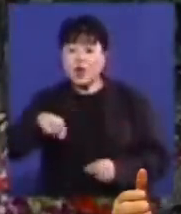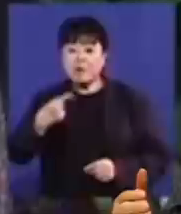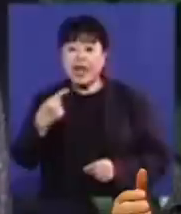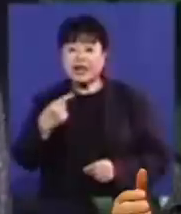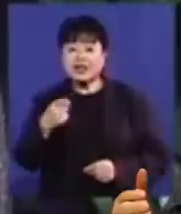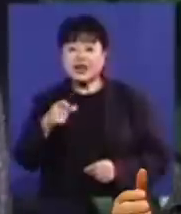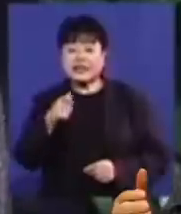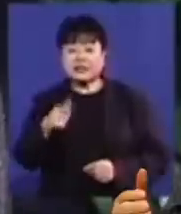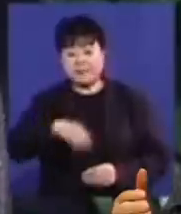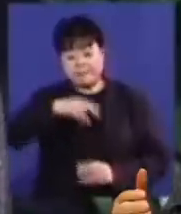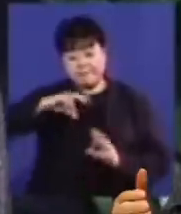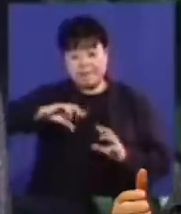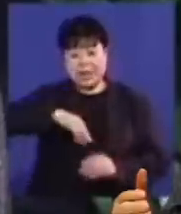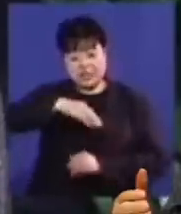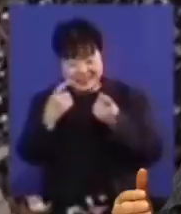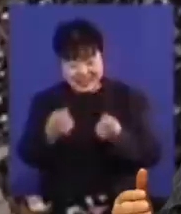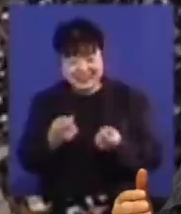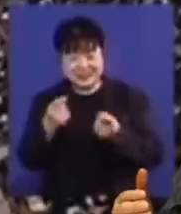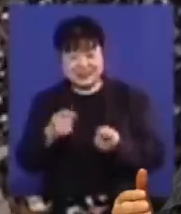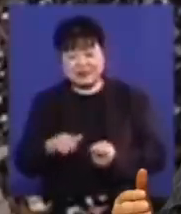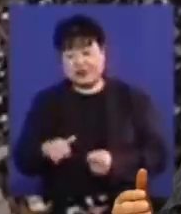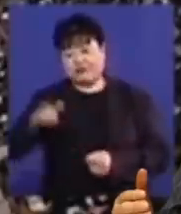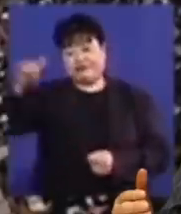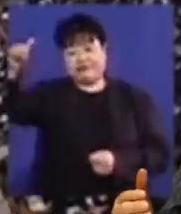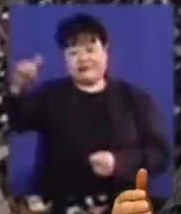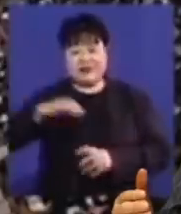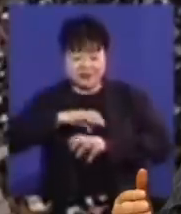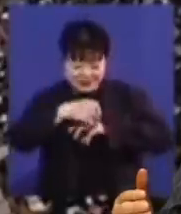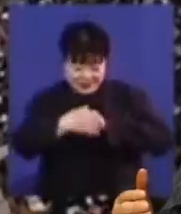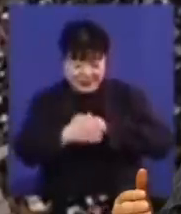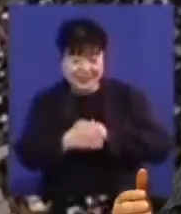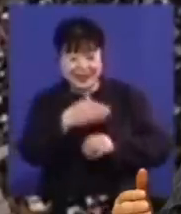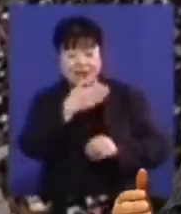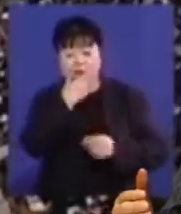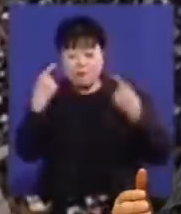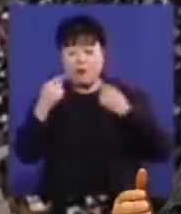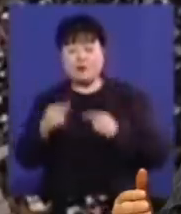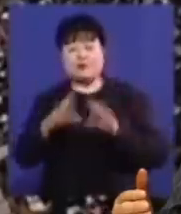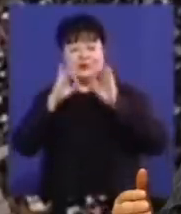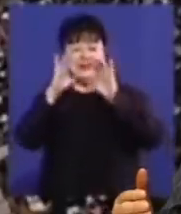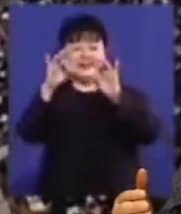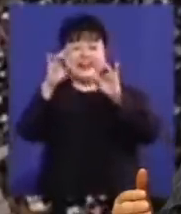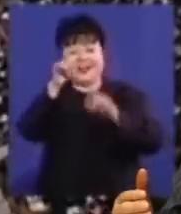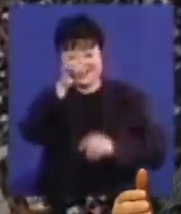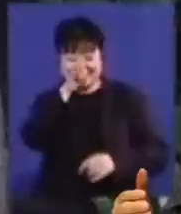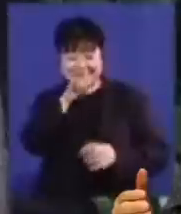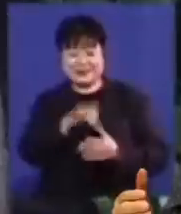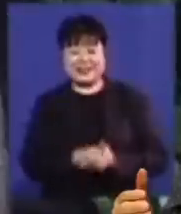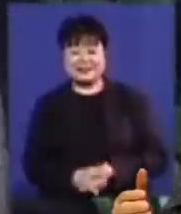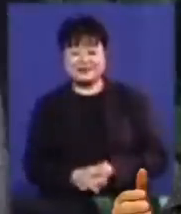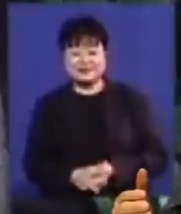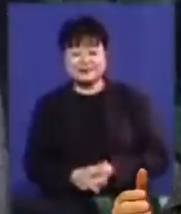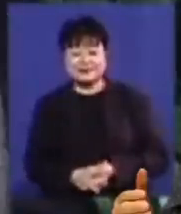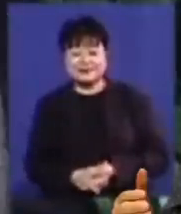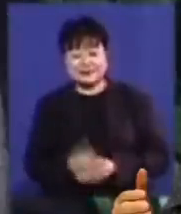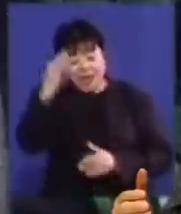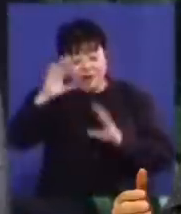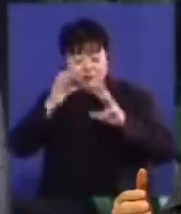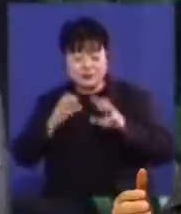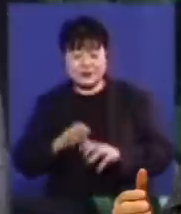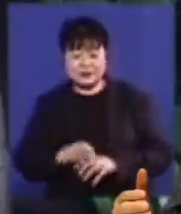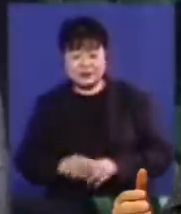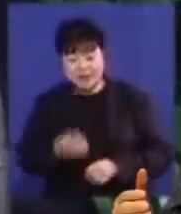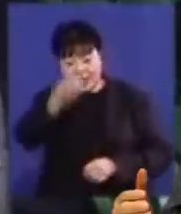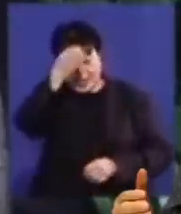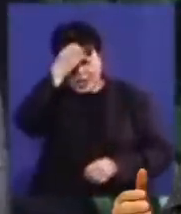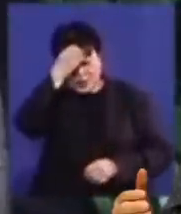115바퀴 돌았습니다. 온 천하에 나가서 복음을 증거했습니다. 한국은 세계 기독교